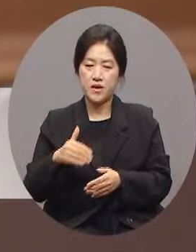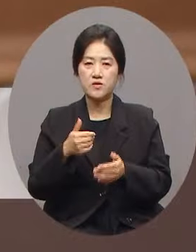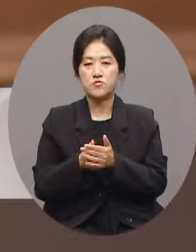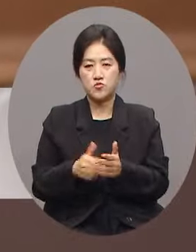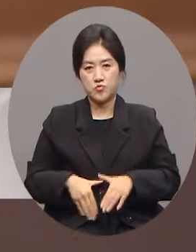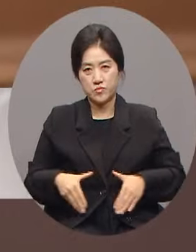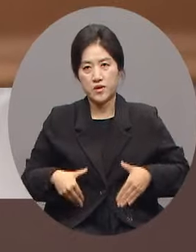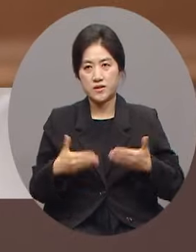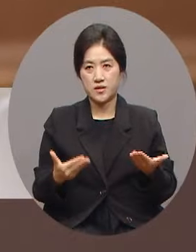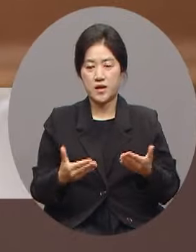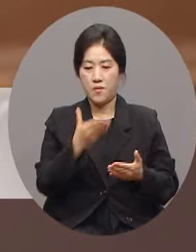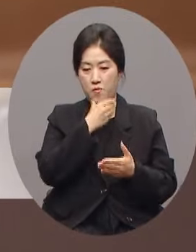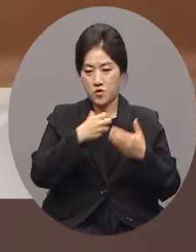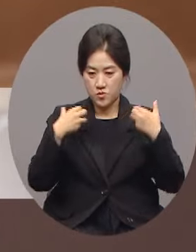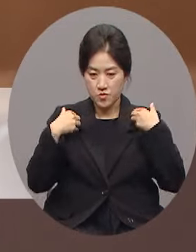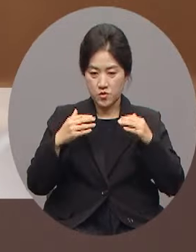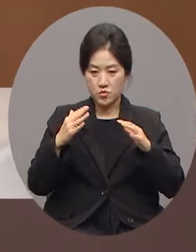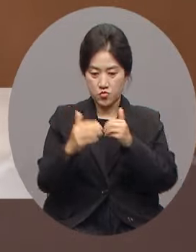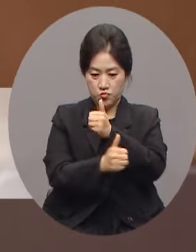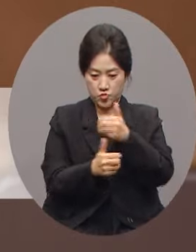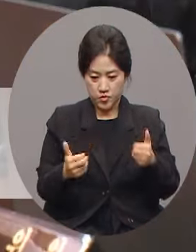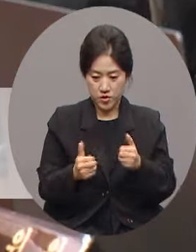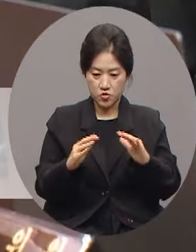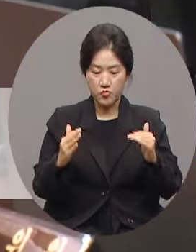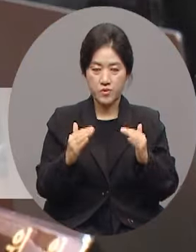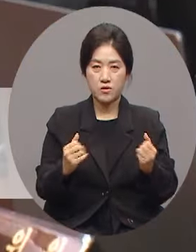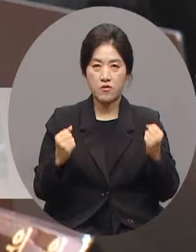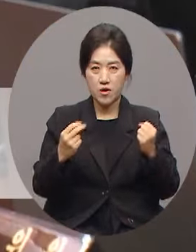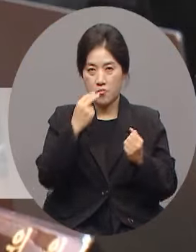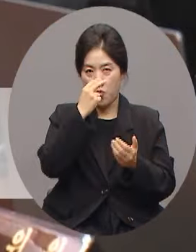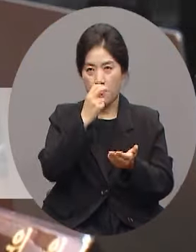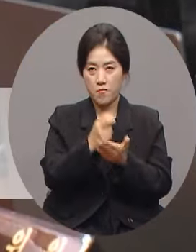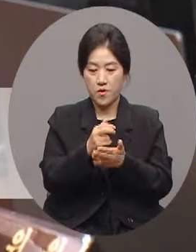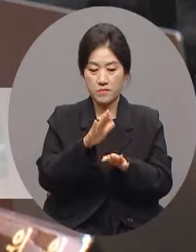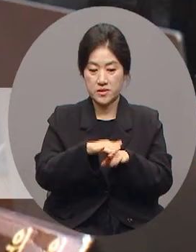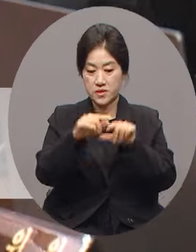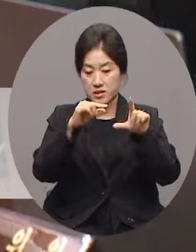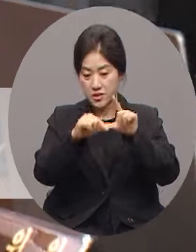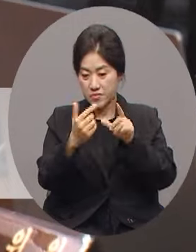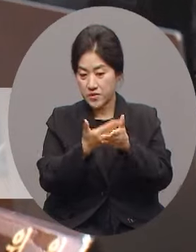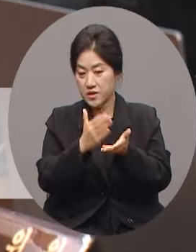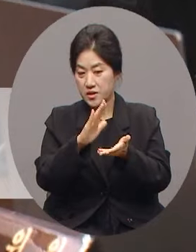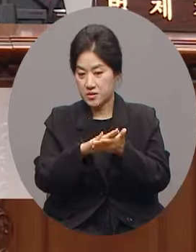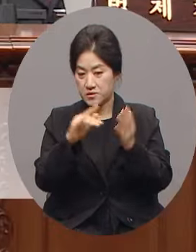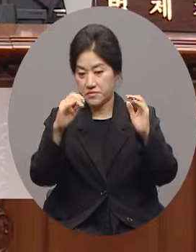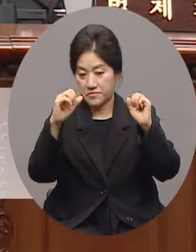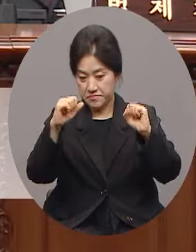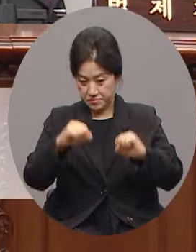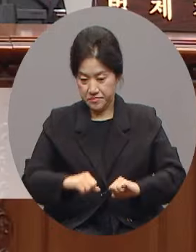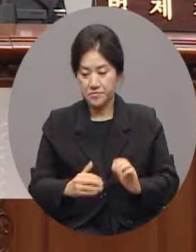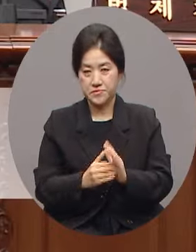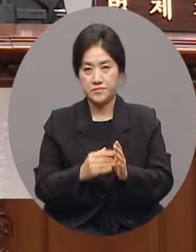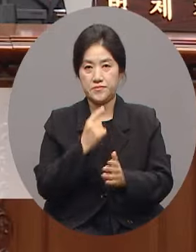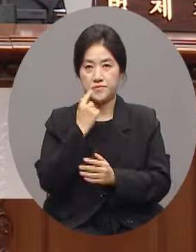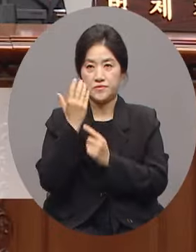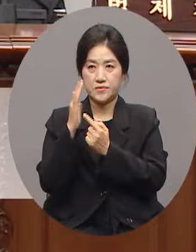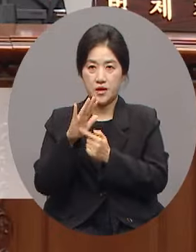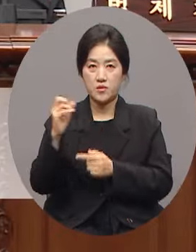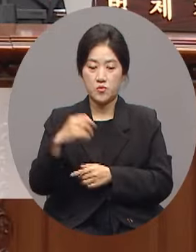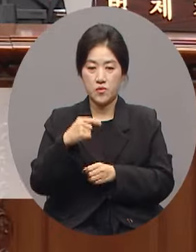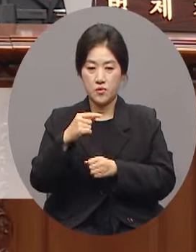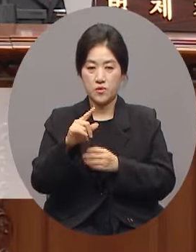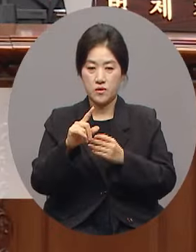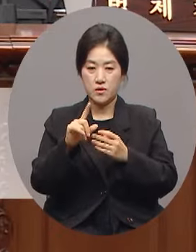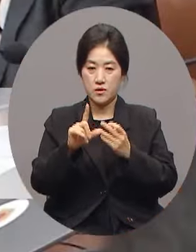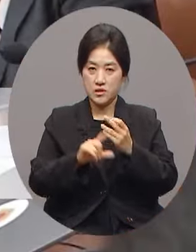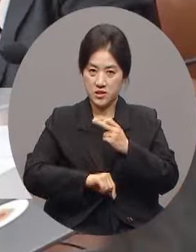국무회의에서이 같은 내용 등을 담은 국민 건강 보험법 시행령 일부 개정령 안이 의결됐다고 밝혔습니다 또 연말